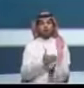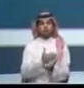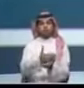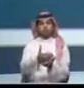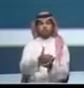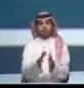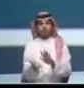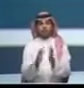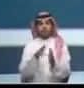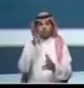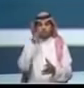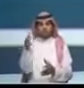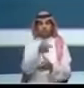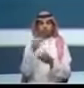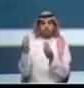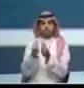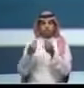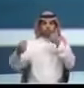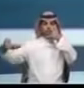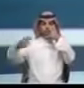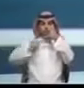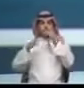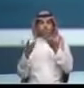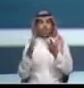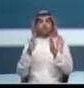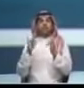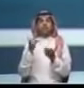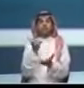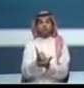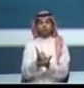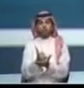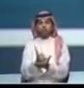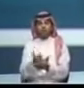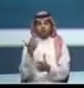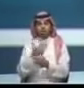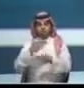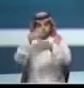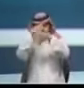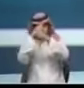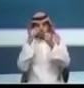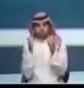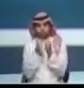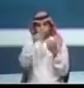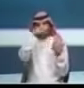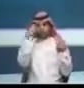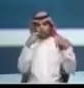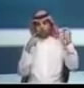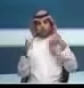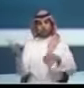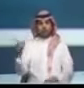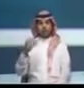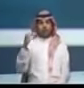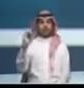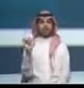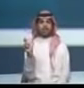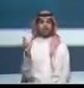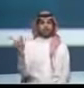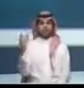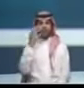ولمتابعة أكثر مشاهدينا الكرام، انضم إلينا مباشرة من جدة المتحدث الرسمي للهيئة العامة للإرصاد وحماية البيئة الأستاذ حسين القحطاني. أهلا بك أستاذ